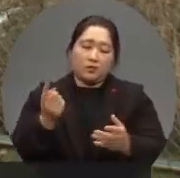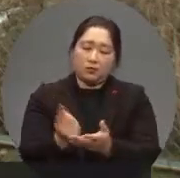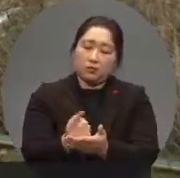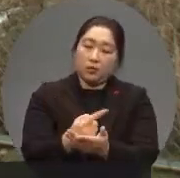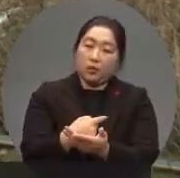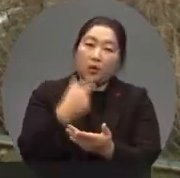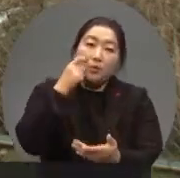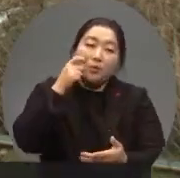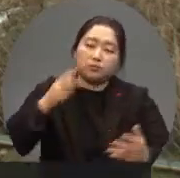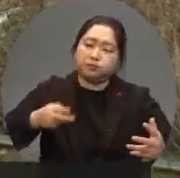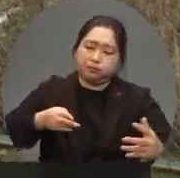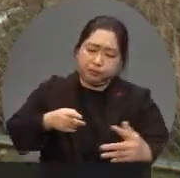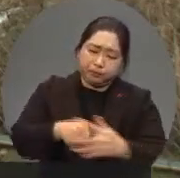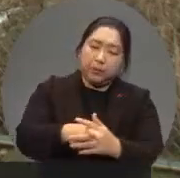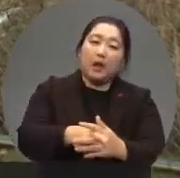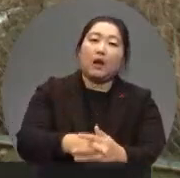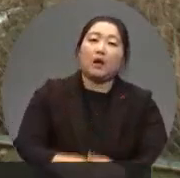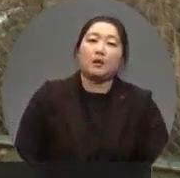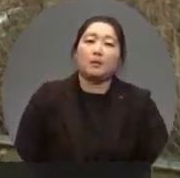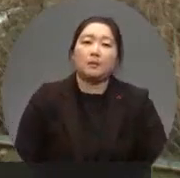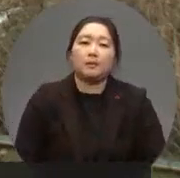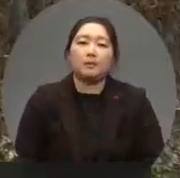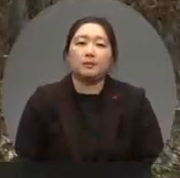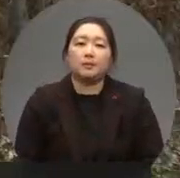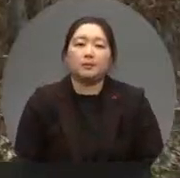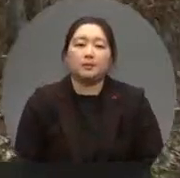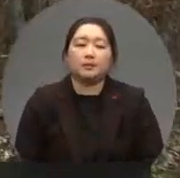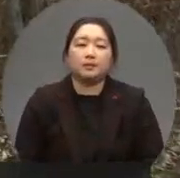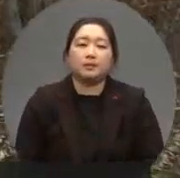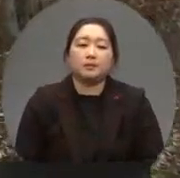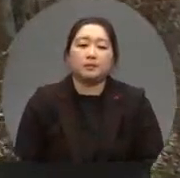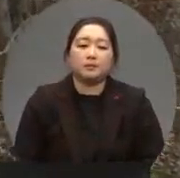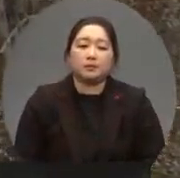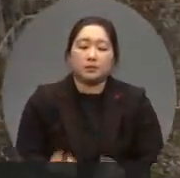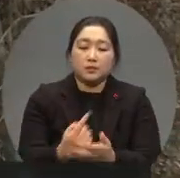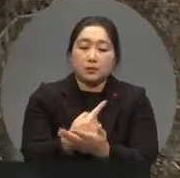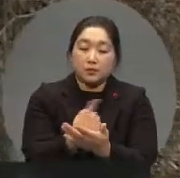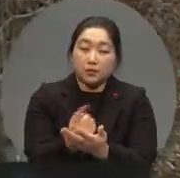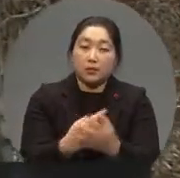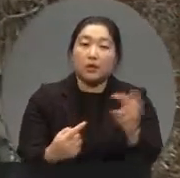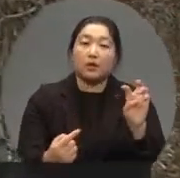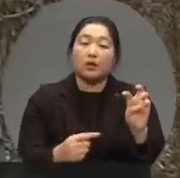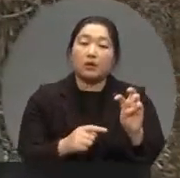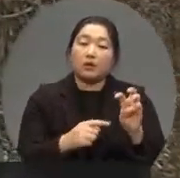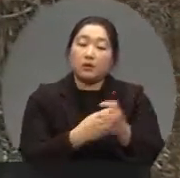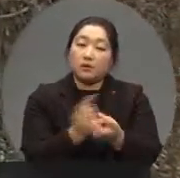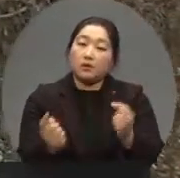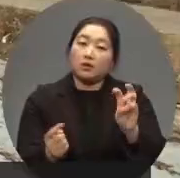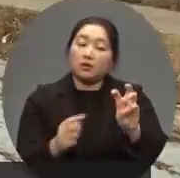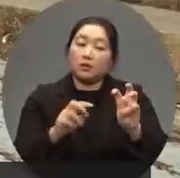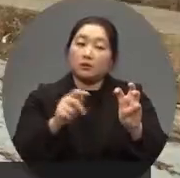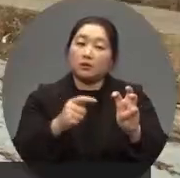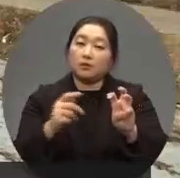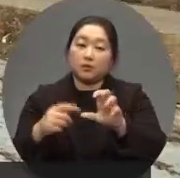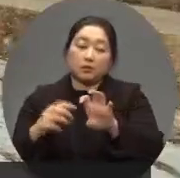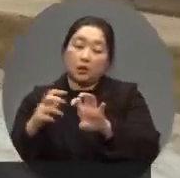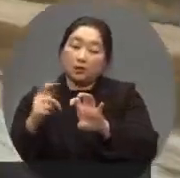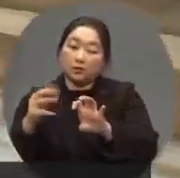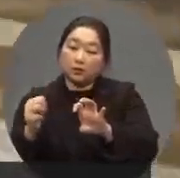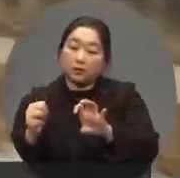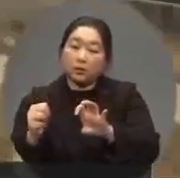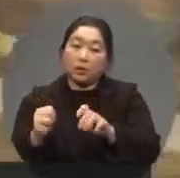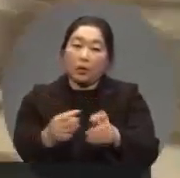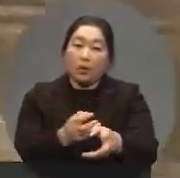못하고 그대로 달려 철조망을 뚫었습니다 주행 속도가 시속 30에서 40km 정도였는데 열차 한